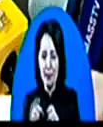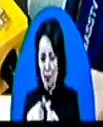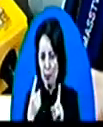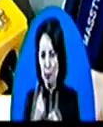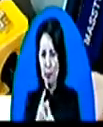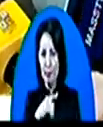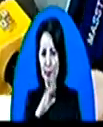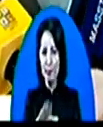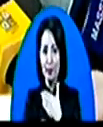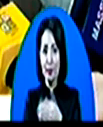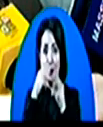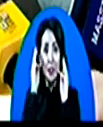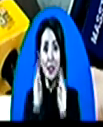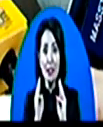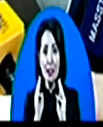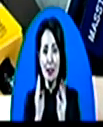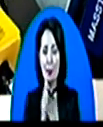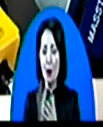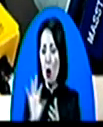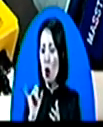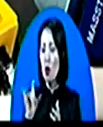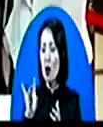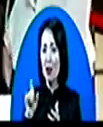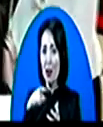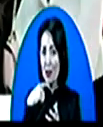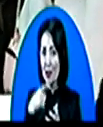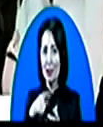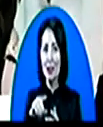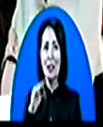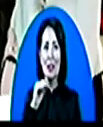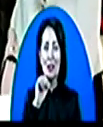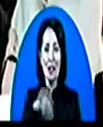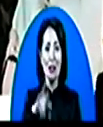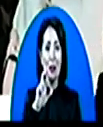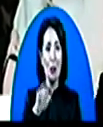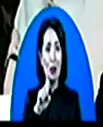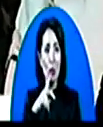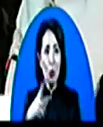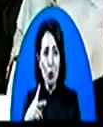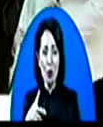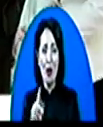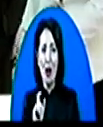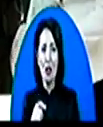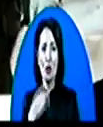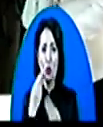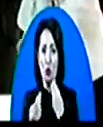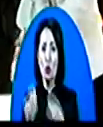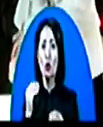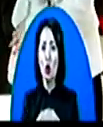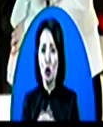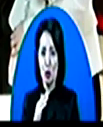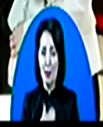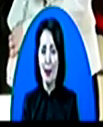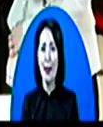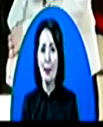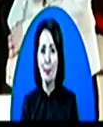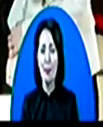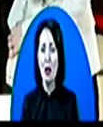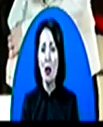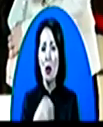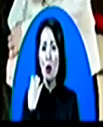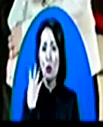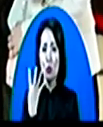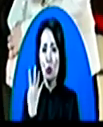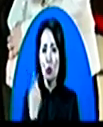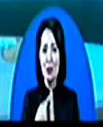эхнээсээ шийдэгдэж байгааг гишүүн Оюун Эрдэнэ хэлж байна. Жастин Батхуугийн хэрэг шүүхэд шилжиж байгаа юм байна. 4-р сарын 17-ны